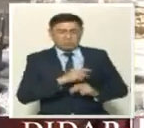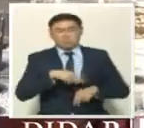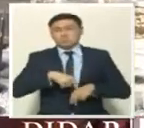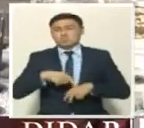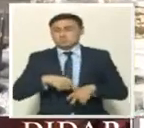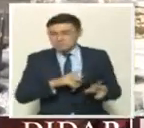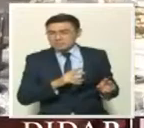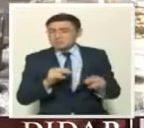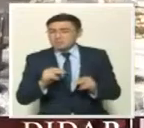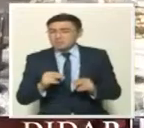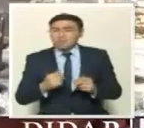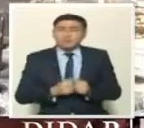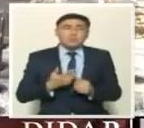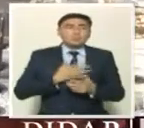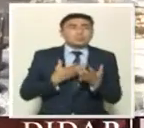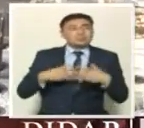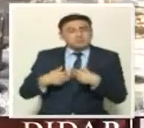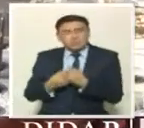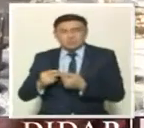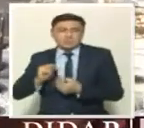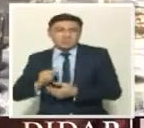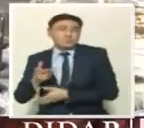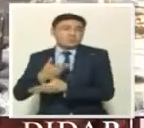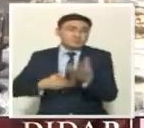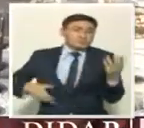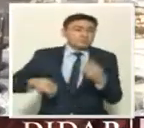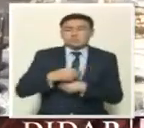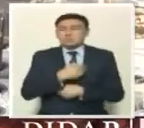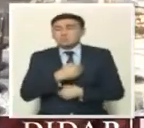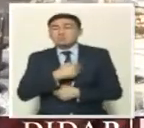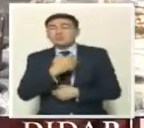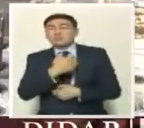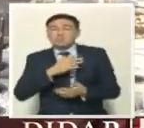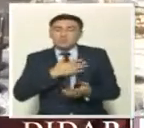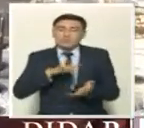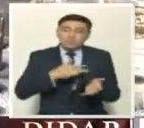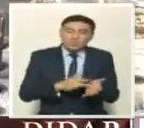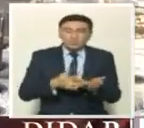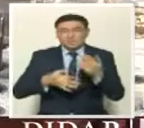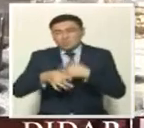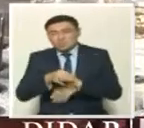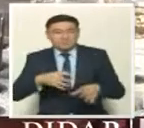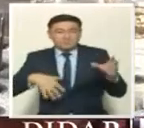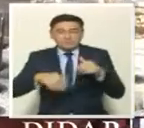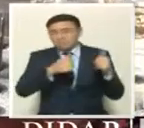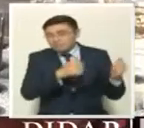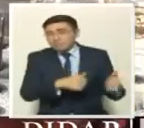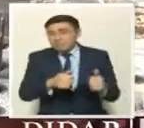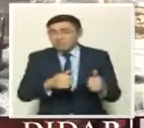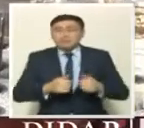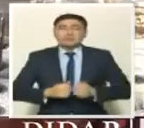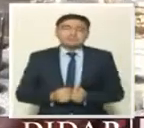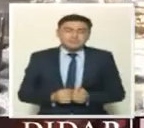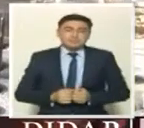от имени своих коллег и своей семьи Желаю крепкого здоровья руководству и руководителем города и области желаю всеми благополучия